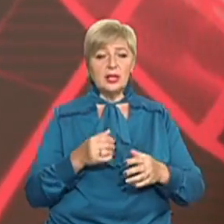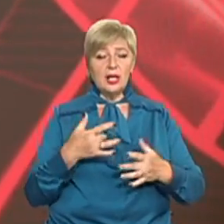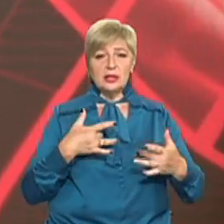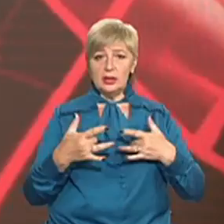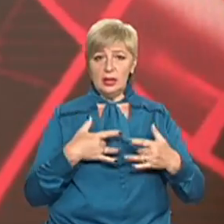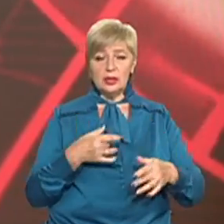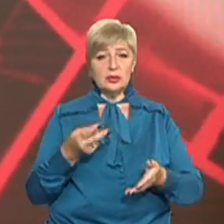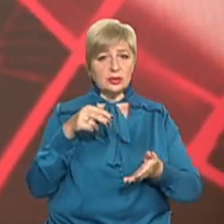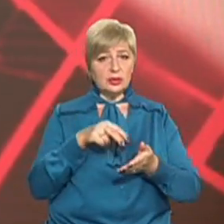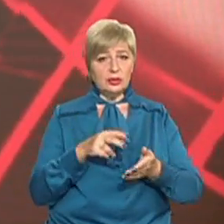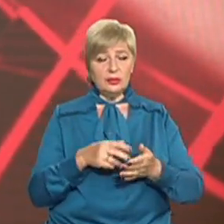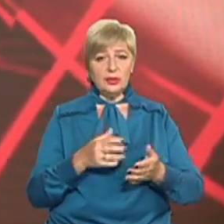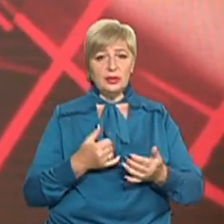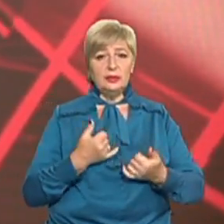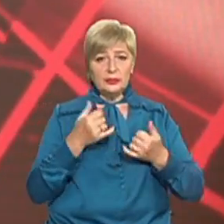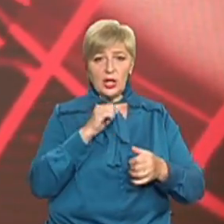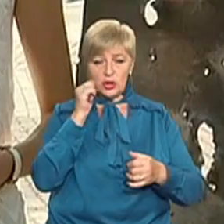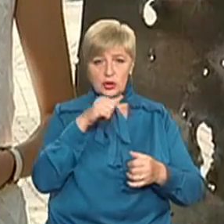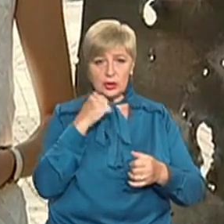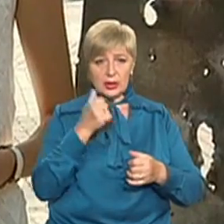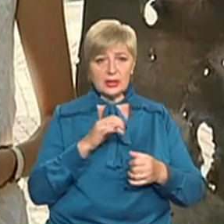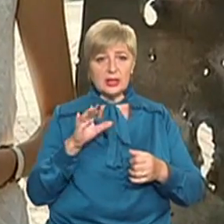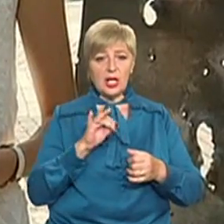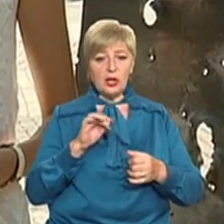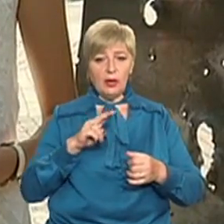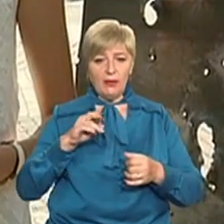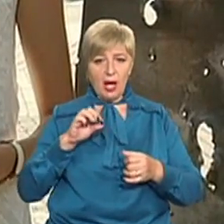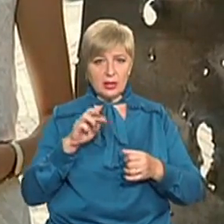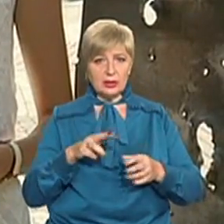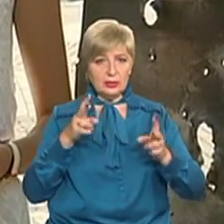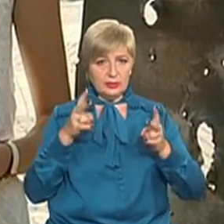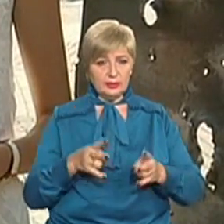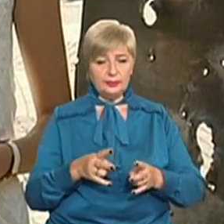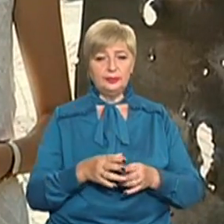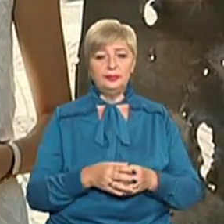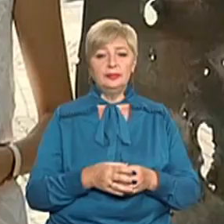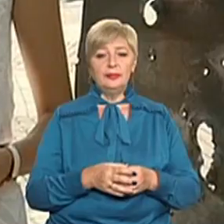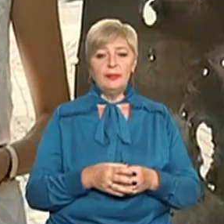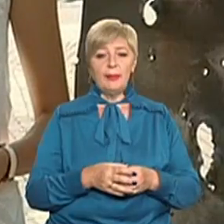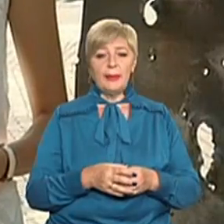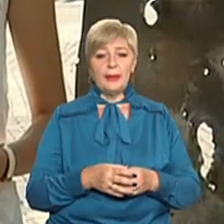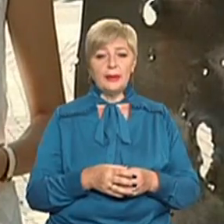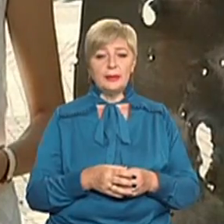Іловайської трагедії. На відкритті зараз працює наша Євгенія Москалець. Женю, тобі слово.